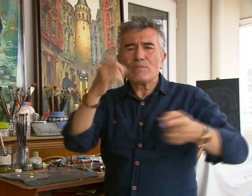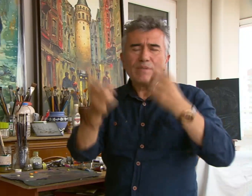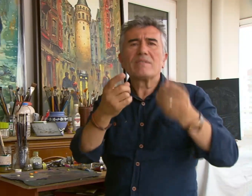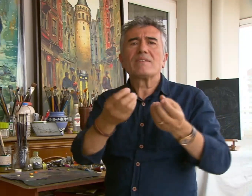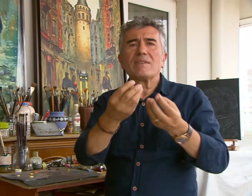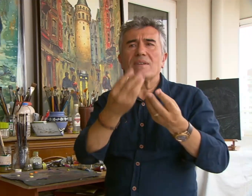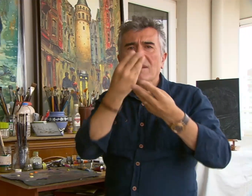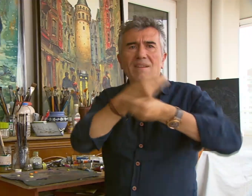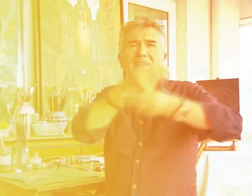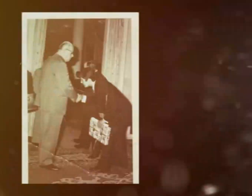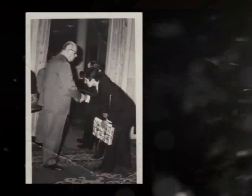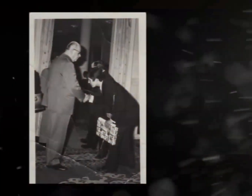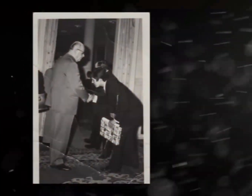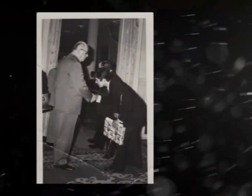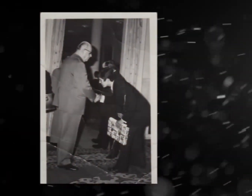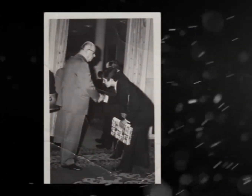vereceğini söylediler ödülü.